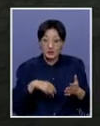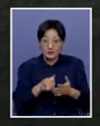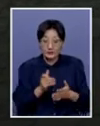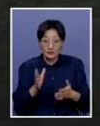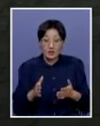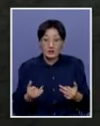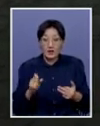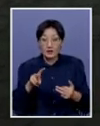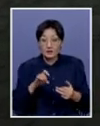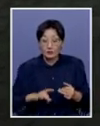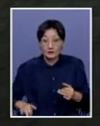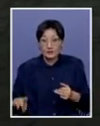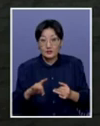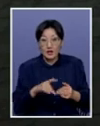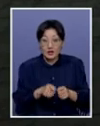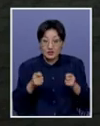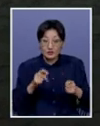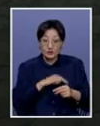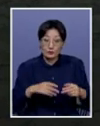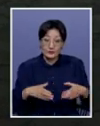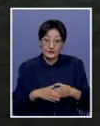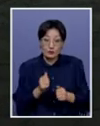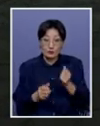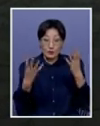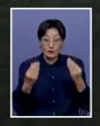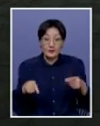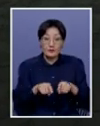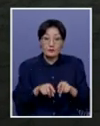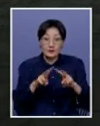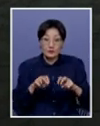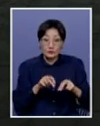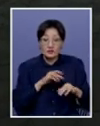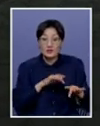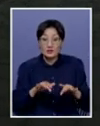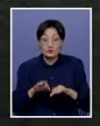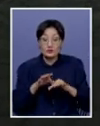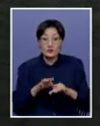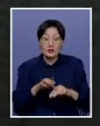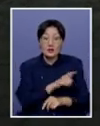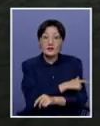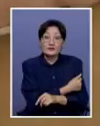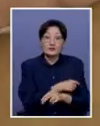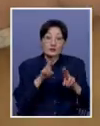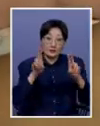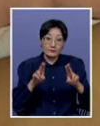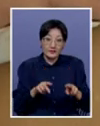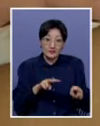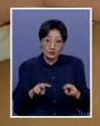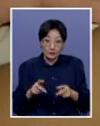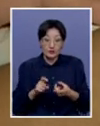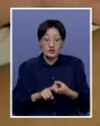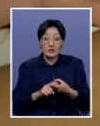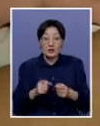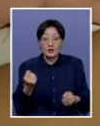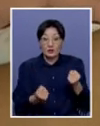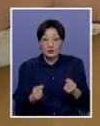таңда Алатау ауданы бойынша құрылған жұмыс тобымен күнделікті осы рейдтік шаралар жүргізіледі жаңағы санитарлық талаптар сақтау бойынша. Ереже бұзған